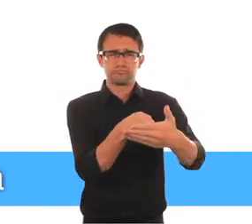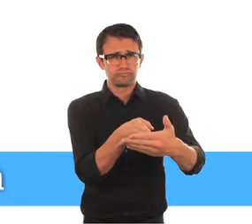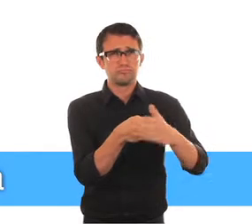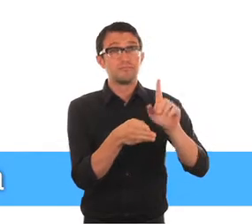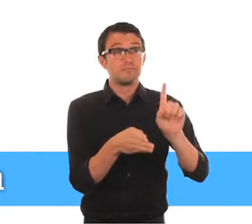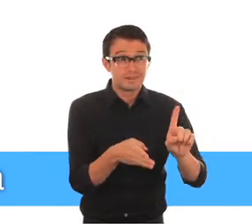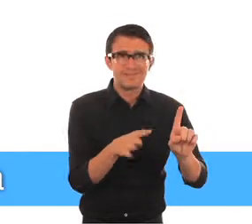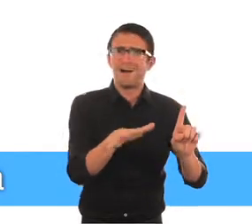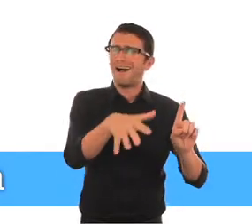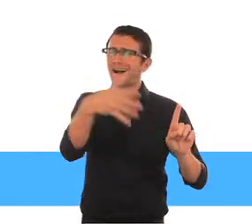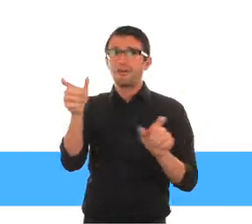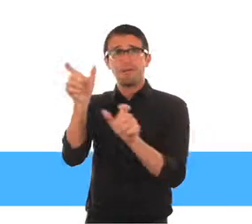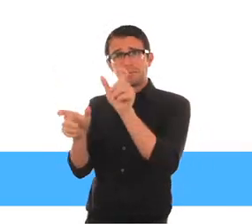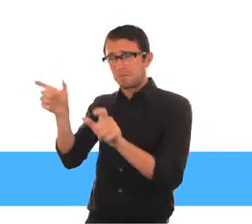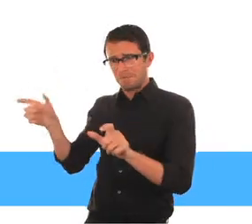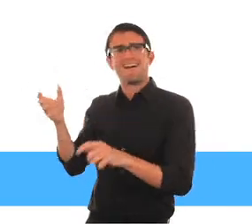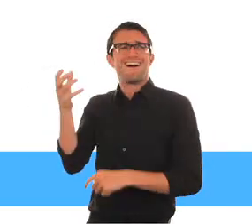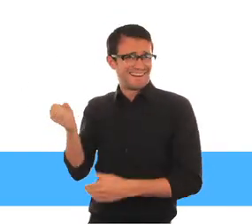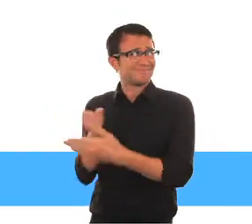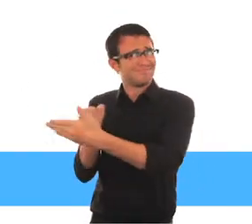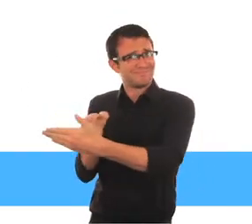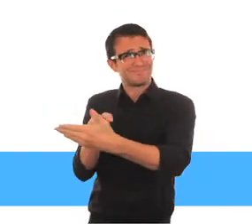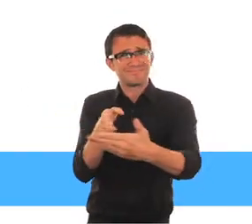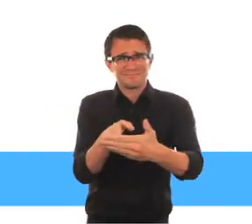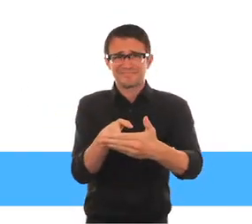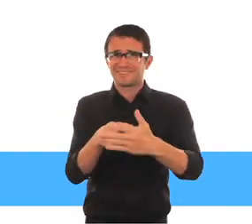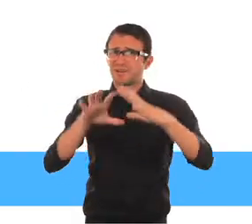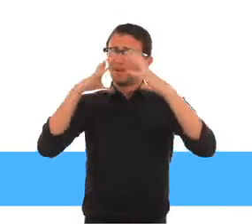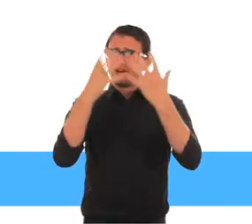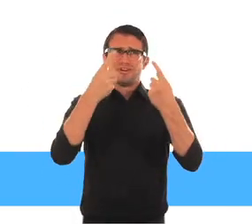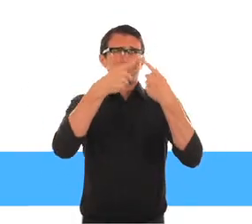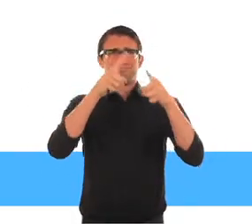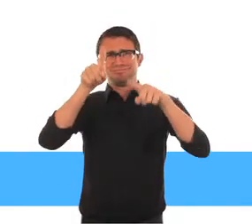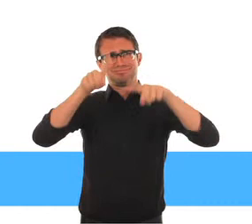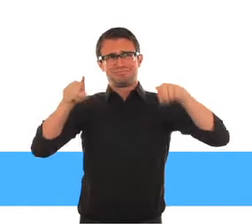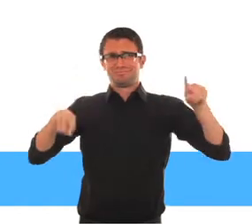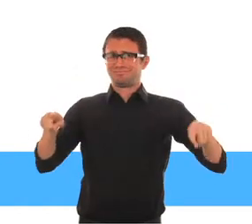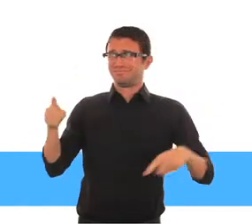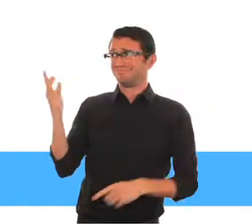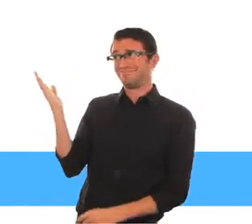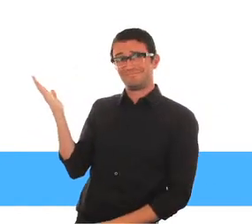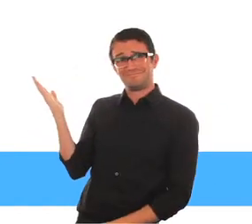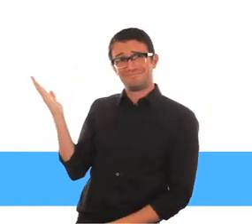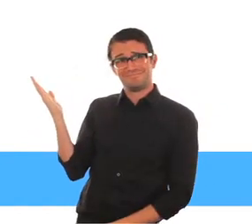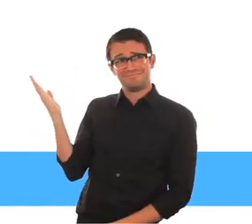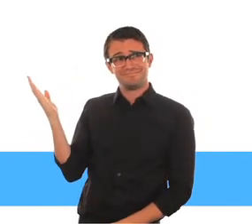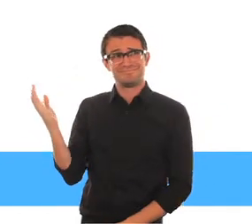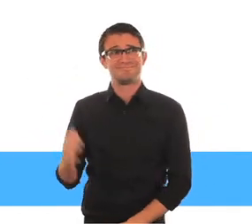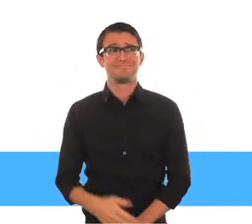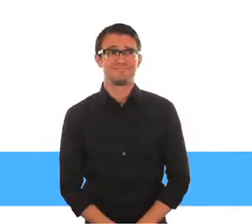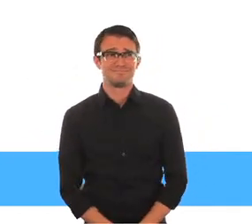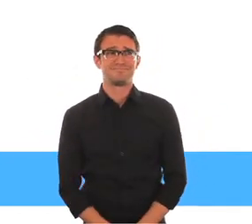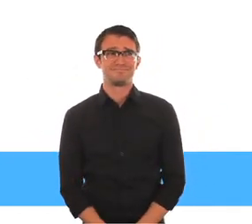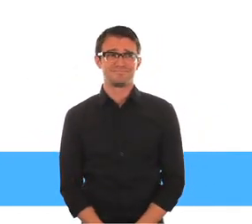personnes sont également confrontées à des situations incapacitantes dans une société qui n'est pas préparée à la diversité. L'environnement dans lequel nous vivons peut nous permettre de